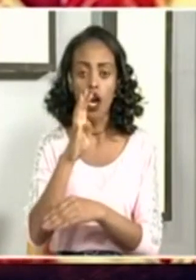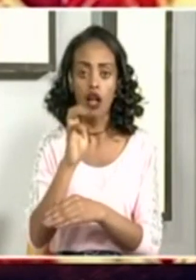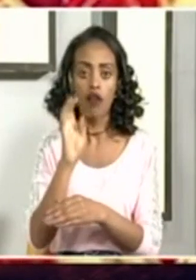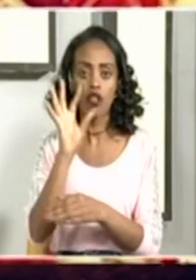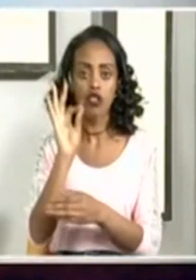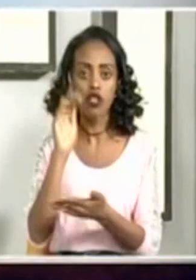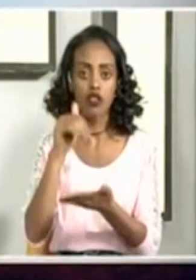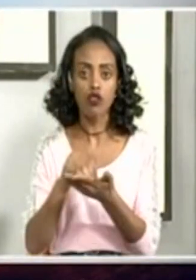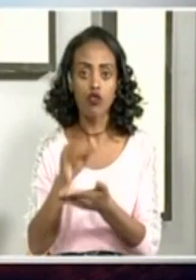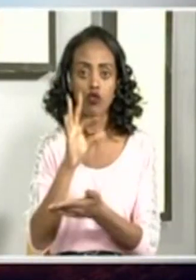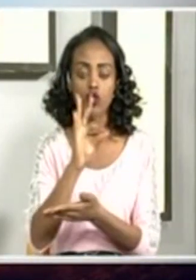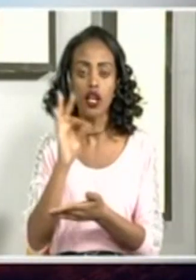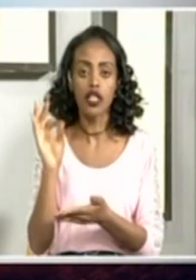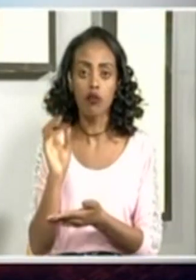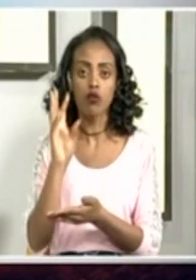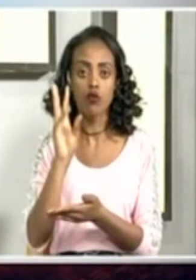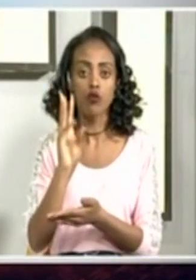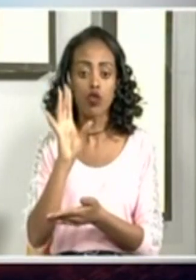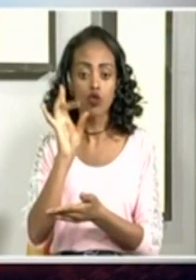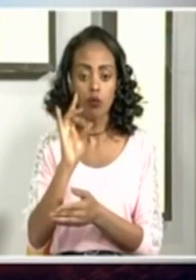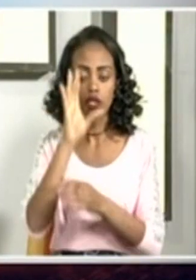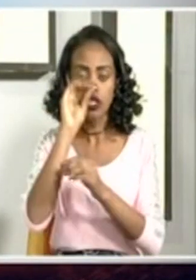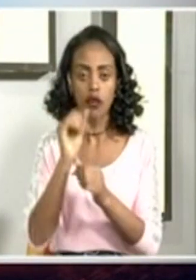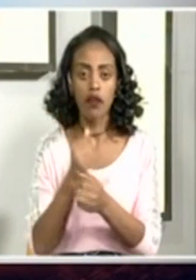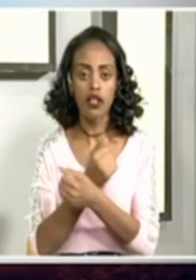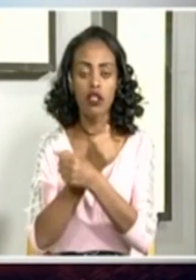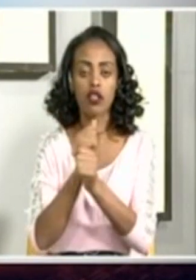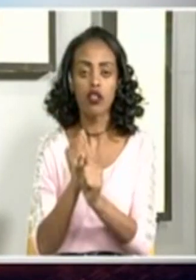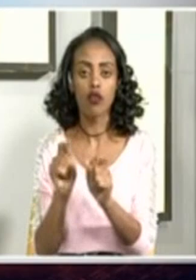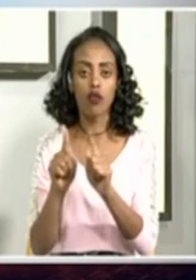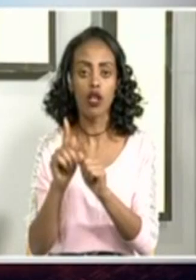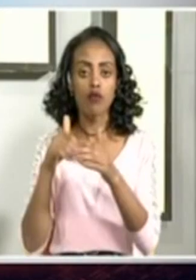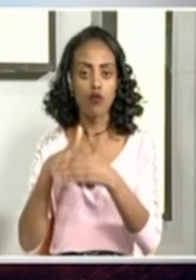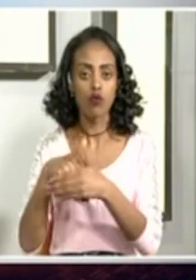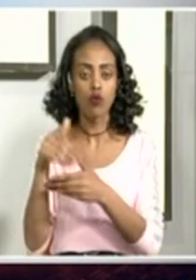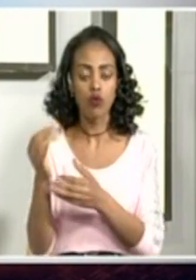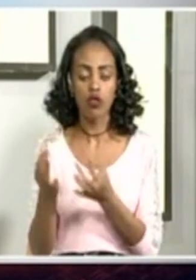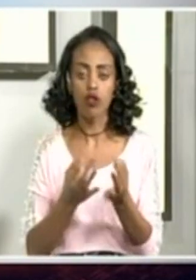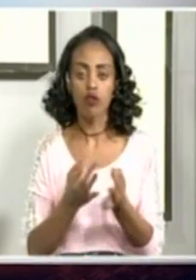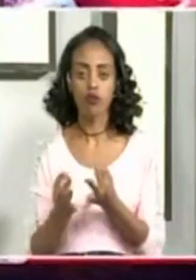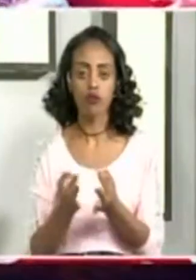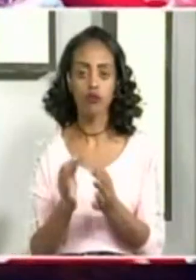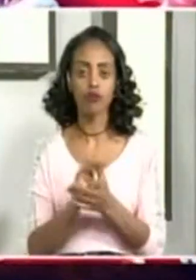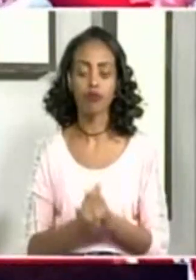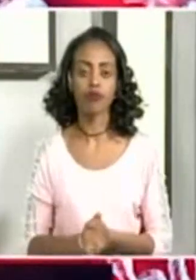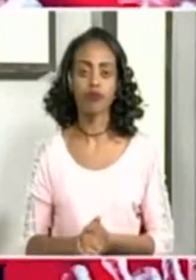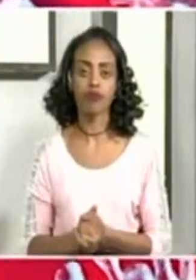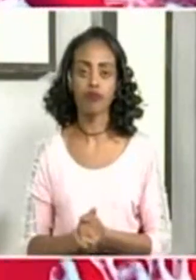499968 ሰባት ካብቲ ቫይረስ ከም ዝድሓኑ ተሓቢሩ